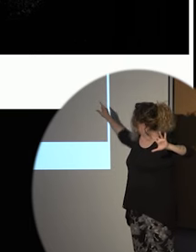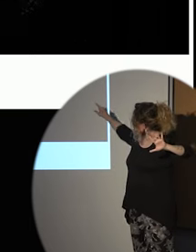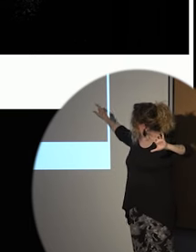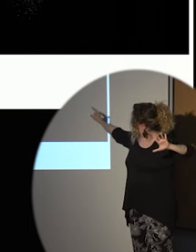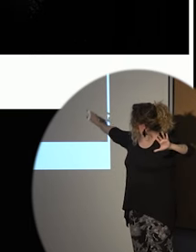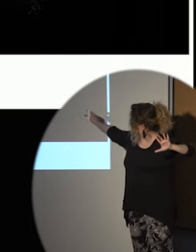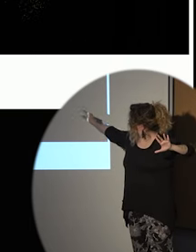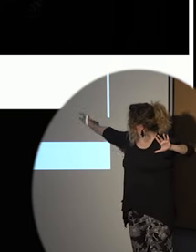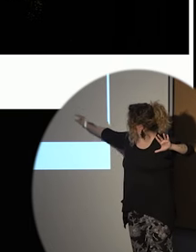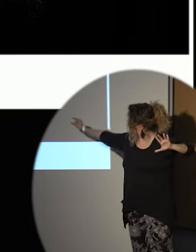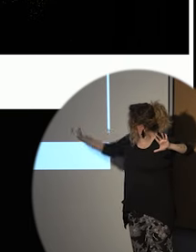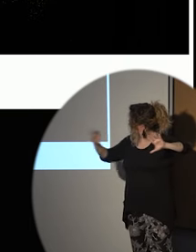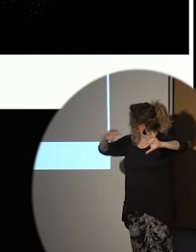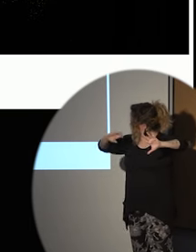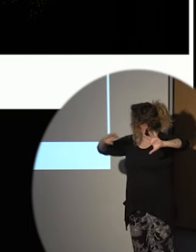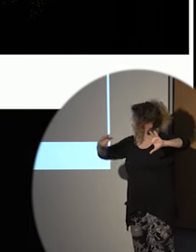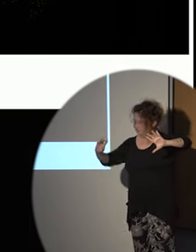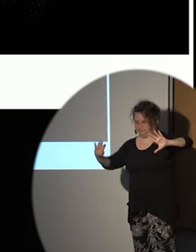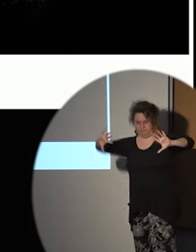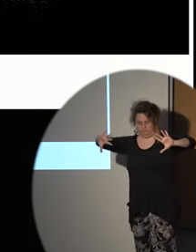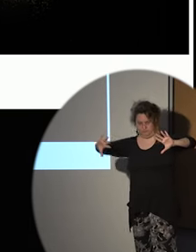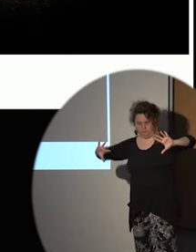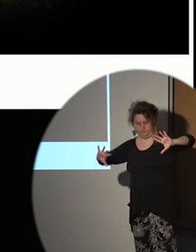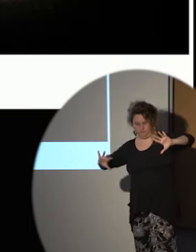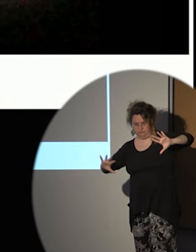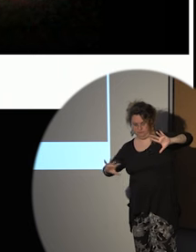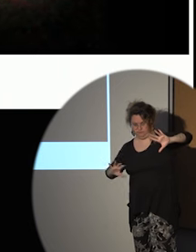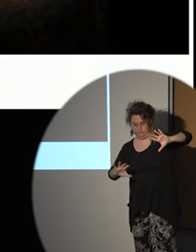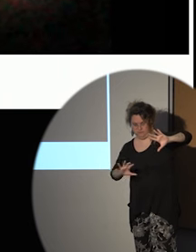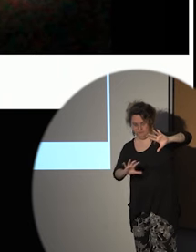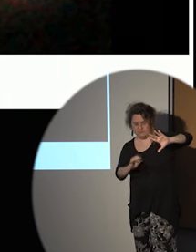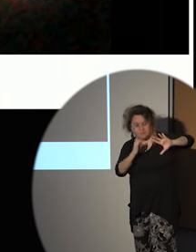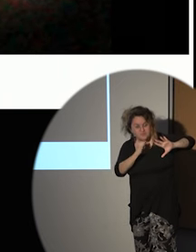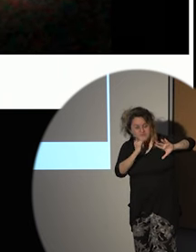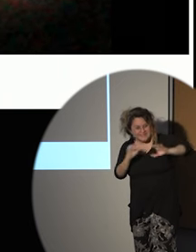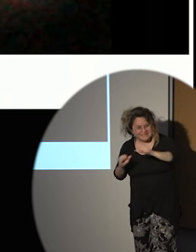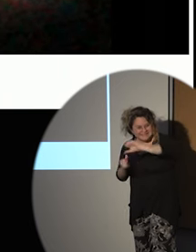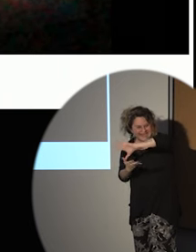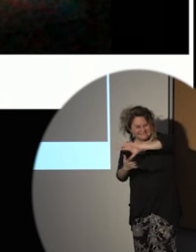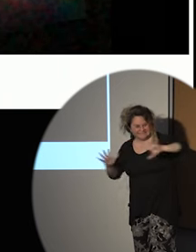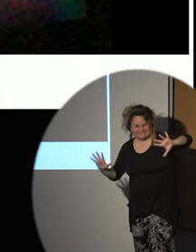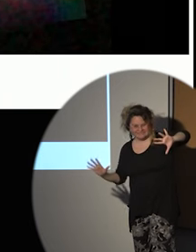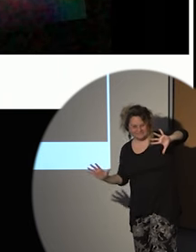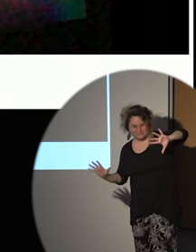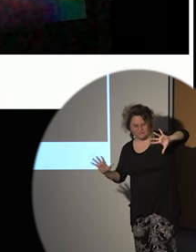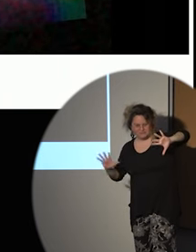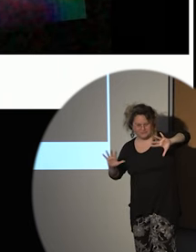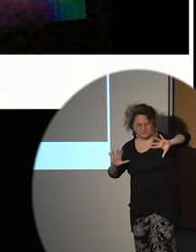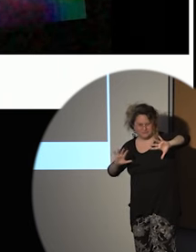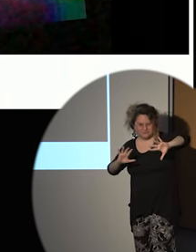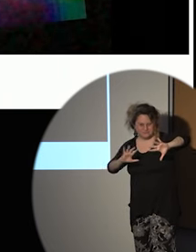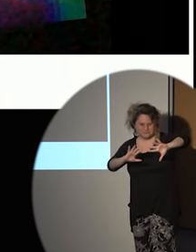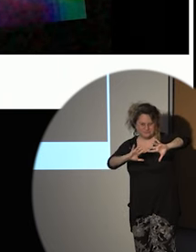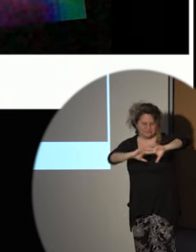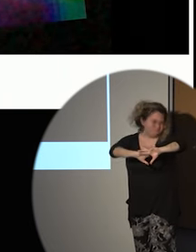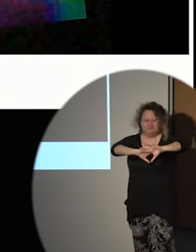Et puis, le film va s'arrêter, en fait, juste au moment où la petite va rentrer dans la plus grande pour former le